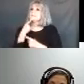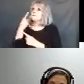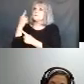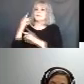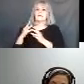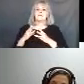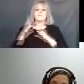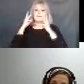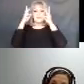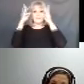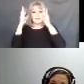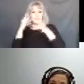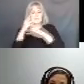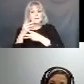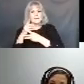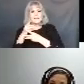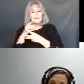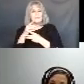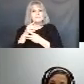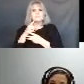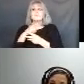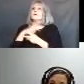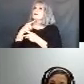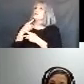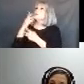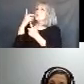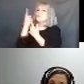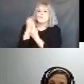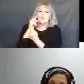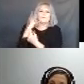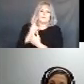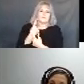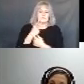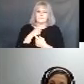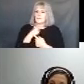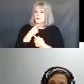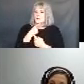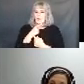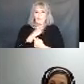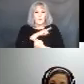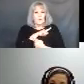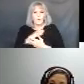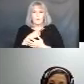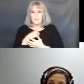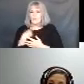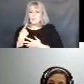hulle en sê toe vir die Here, hy moet vir hulle iets doen. Waarvoor het hulle gebid?